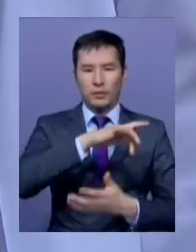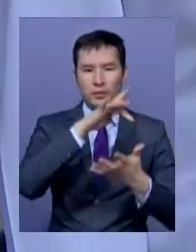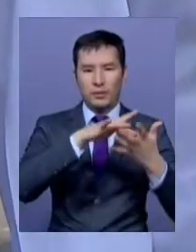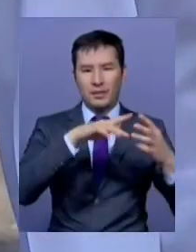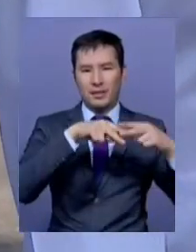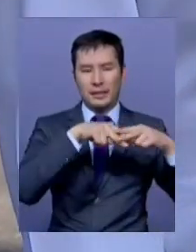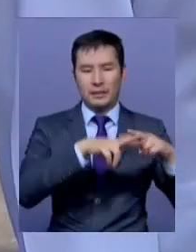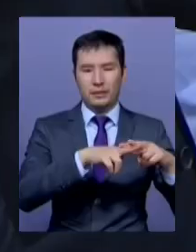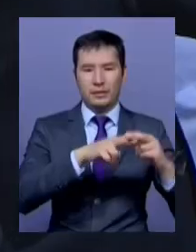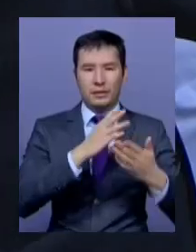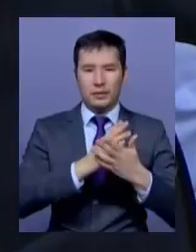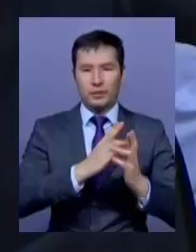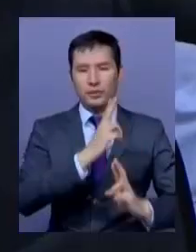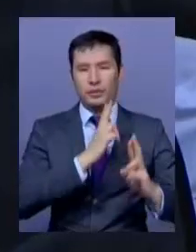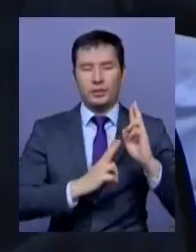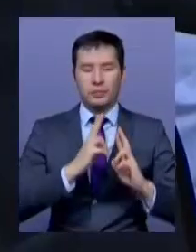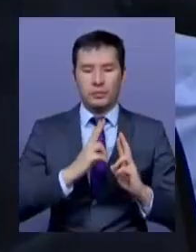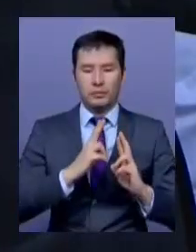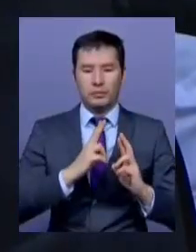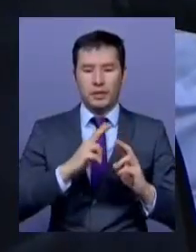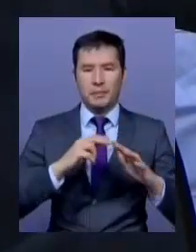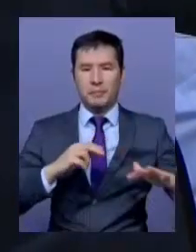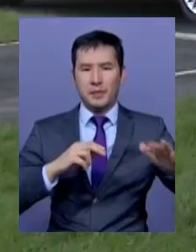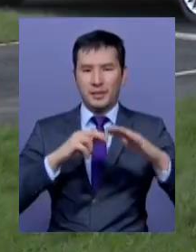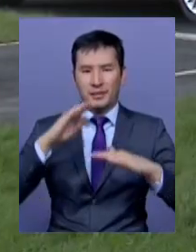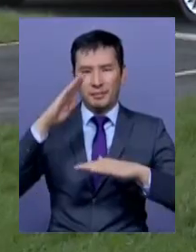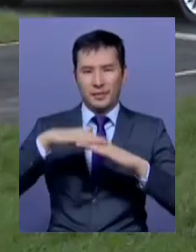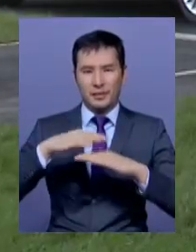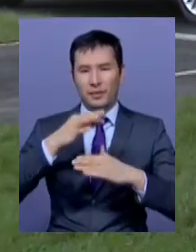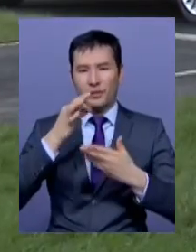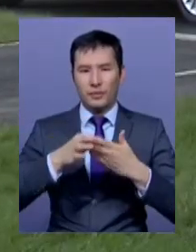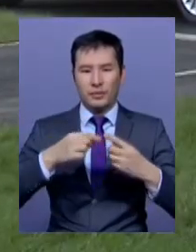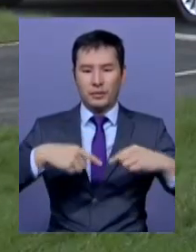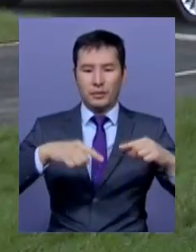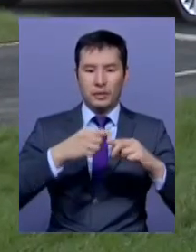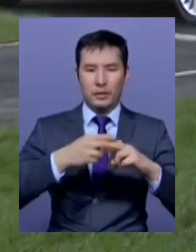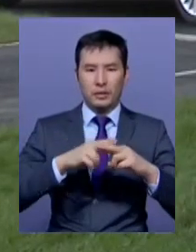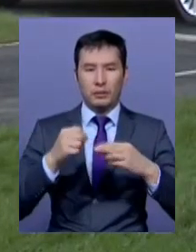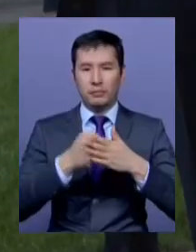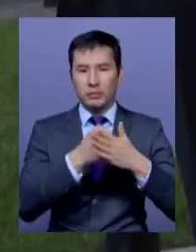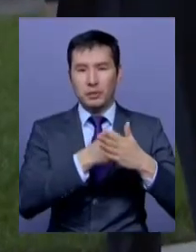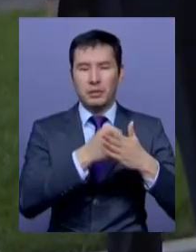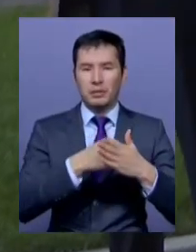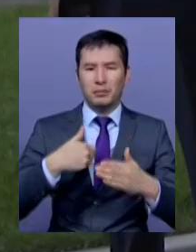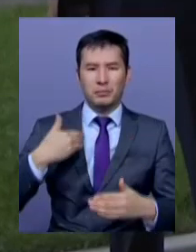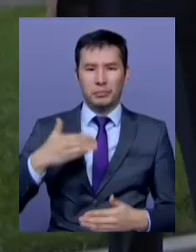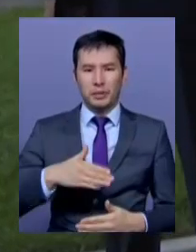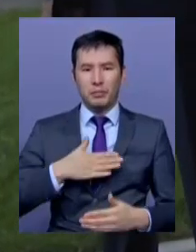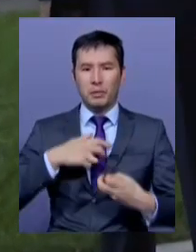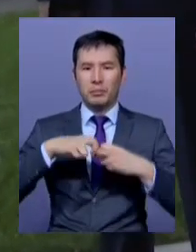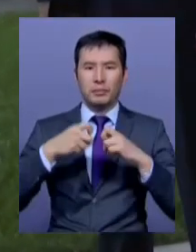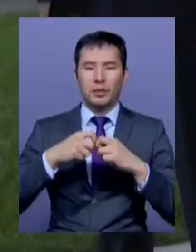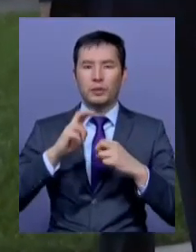басты назарымызда болады. Кездесу соңында мемлекет басшысы пандемияға қарсы күресте дәрігерлердің ерекше үлесін атап өтіп, алғыс